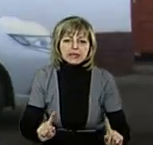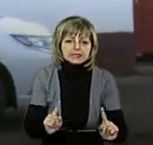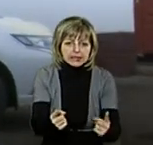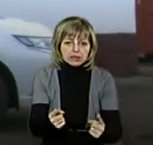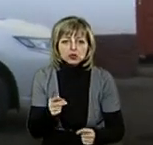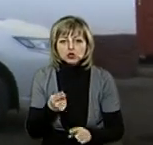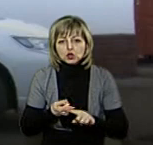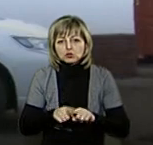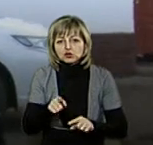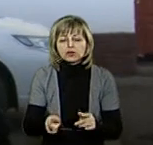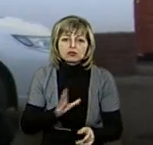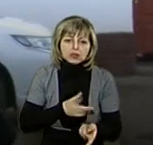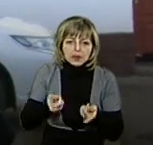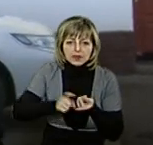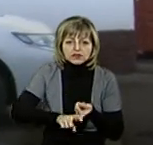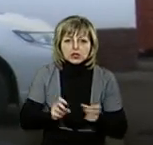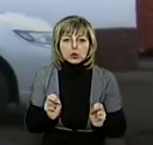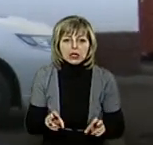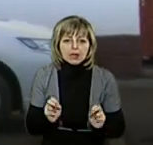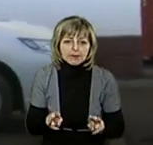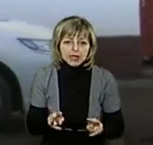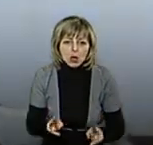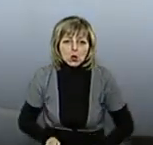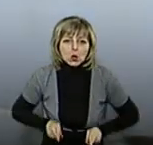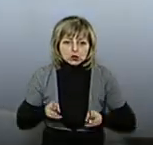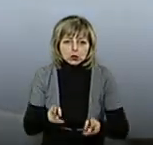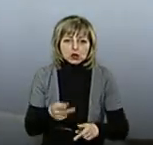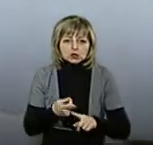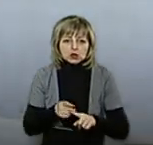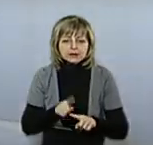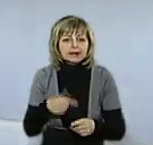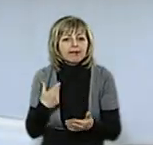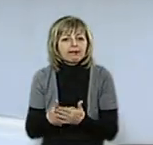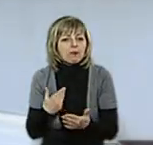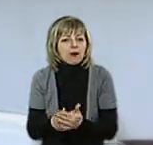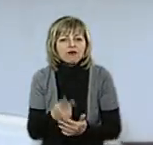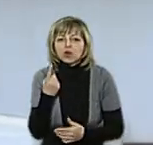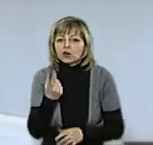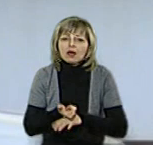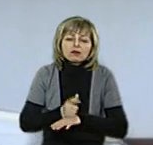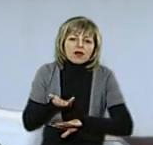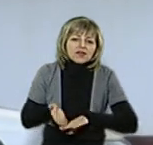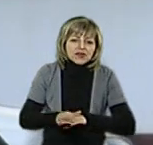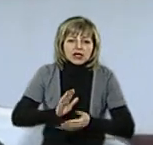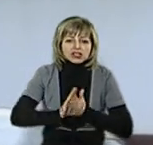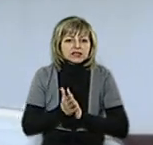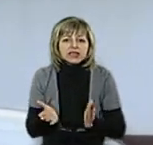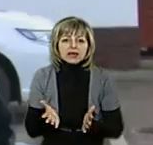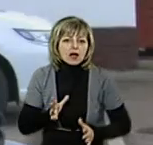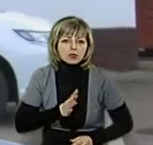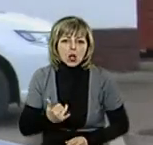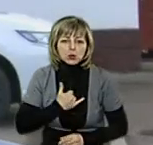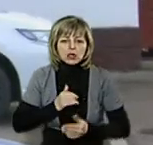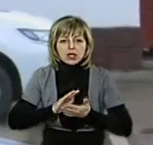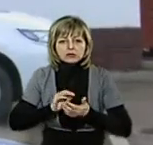затримували, тому що вони причетні були до кримінального злочину. Це, напевно, одна з найтяжчих ситуацій була, яка була в нас на